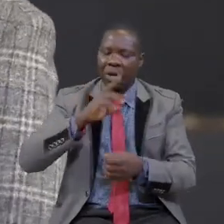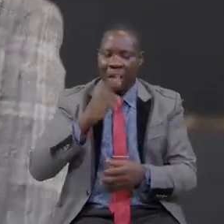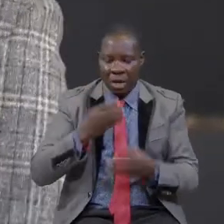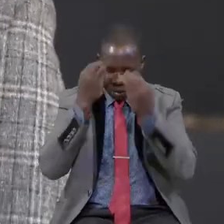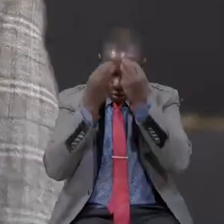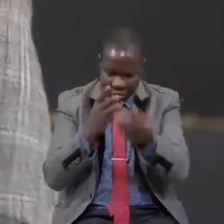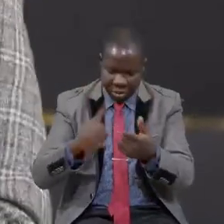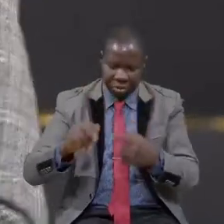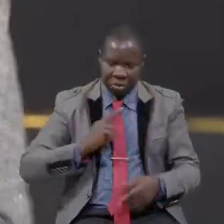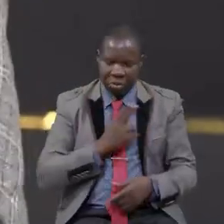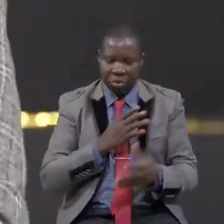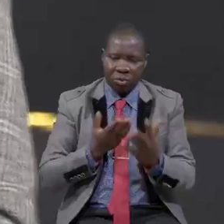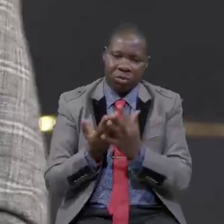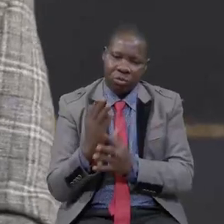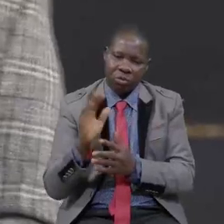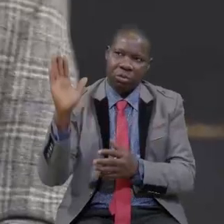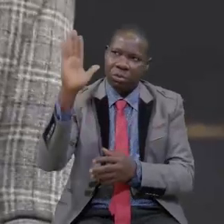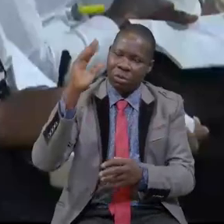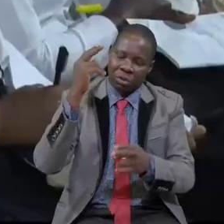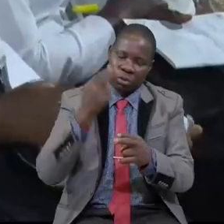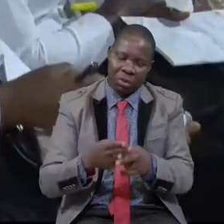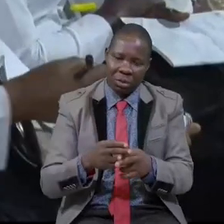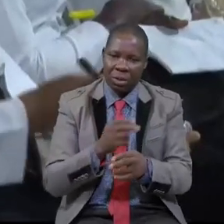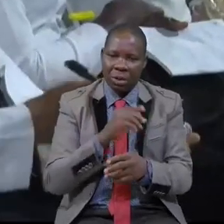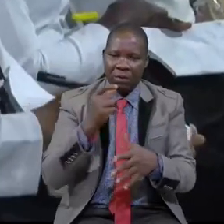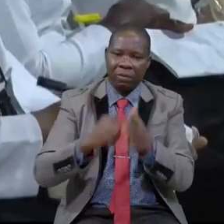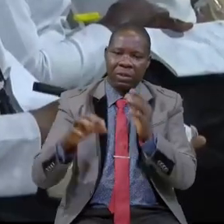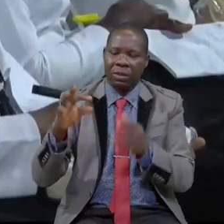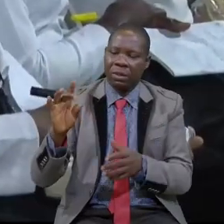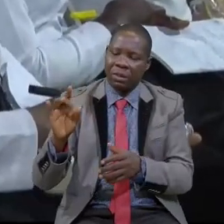Verset 18, Jésus leur dit,